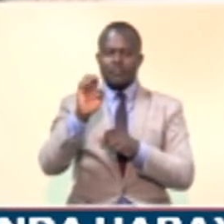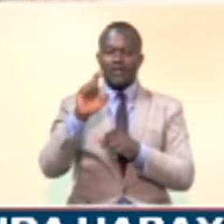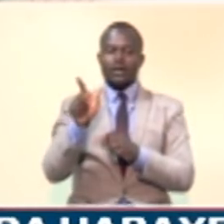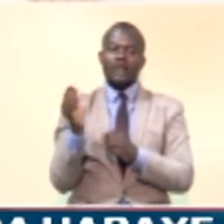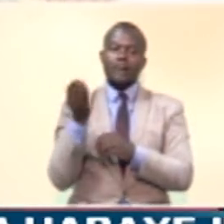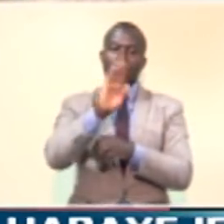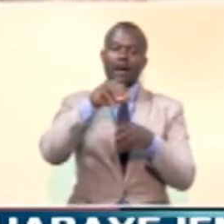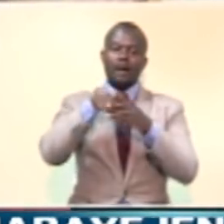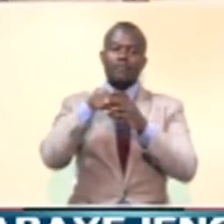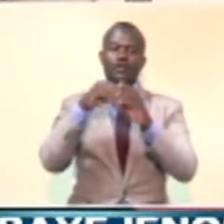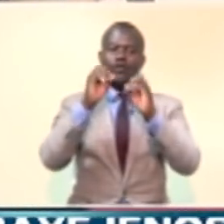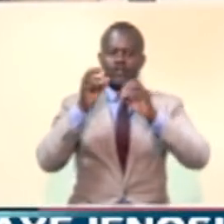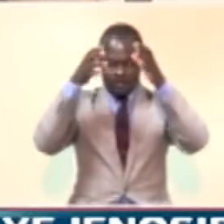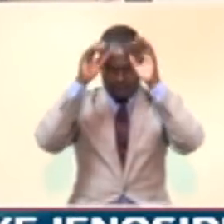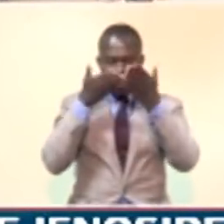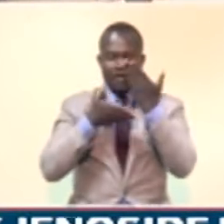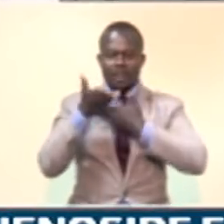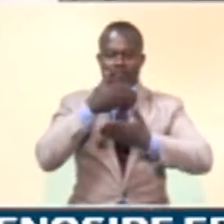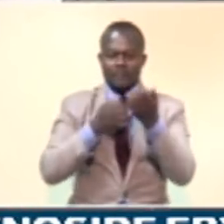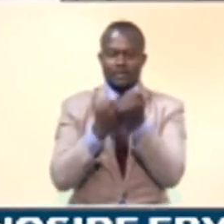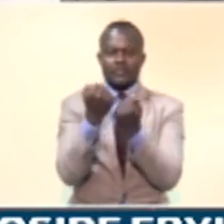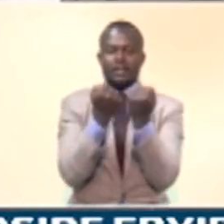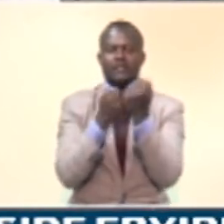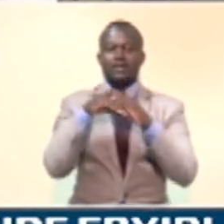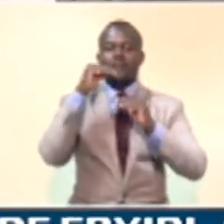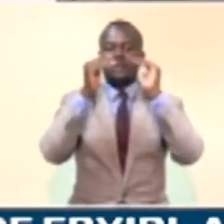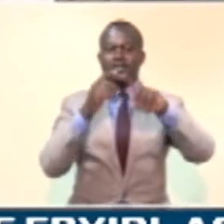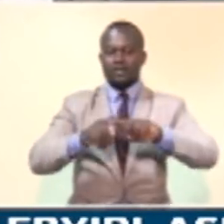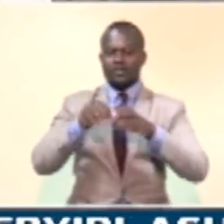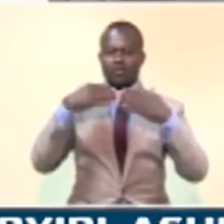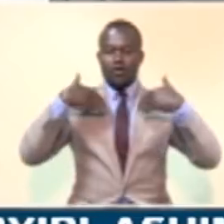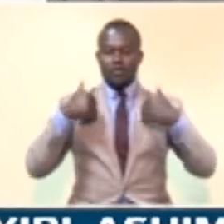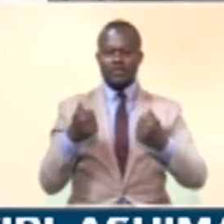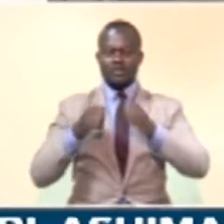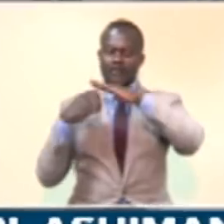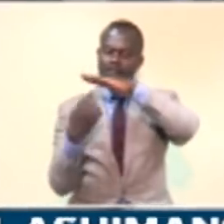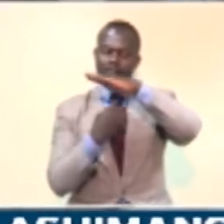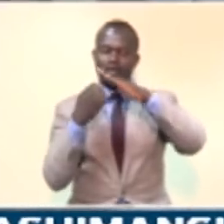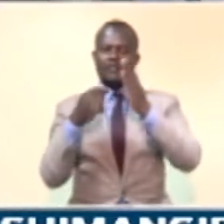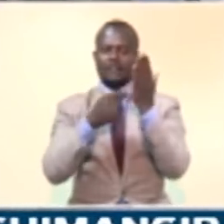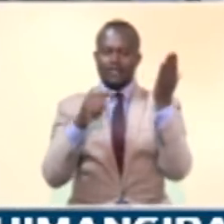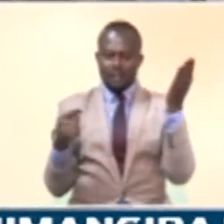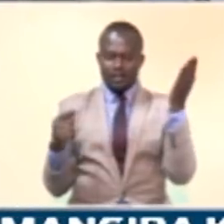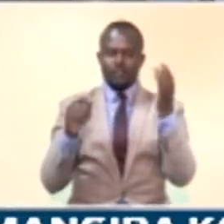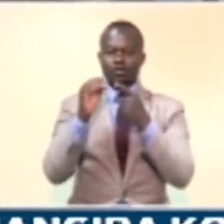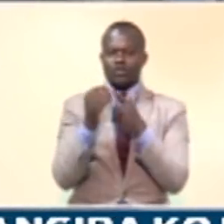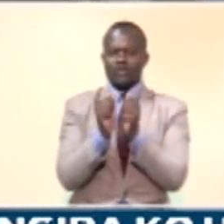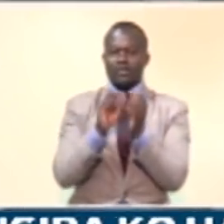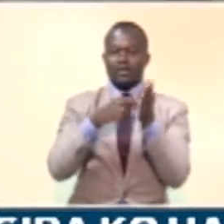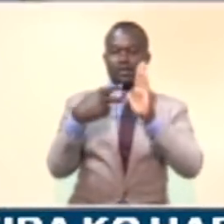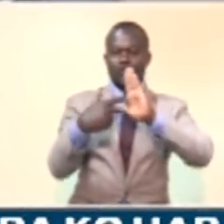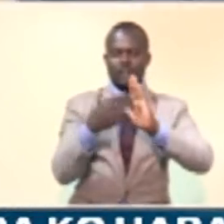Village Urugwiro, ahabereye ibiganiro byagarutse ku butwerane mu nzego zitandukanye zirimo ubuzima, ibidukikije, ikoranabuhanga, umuco ndetse